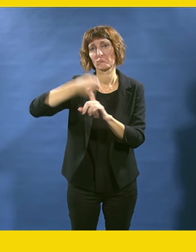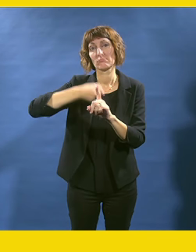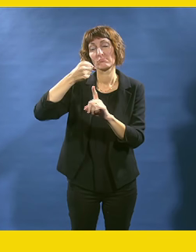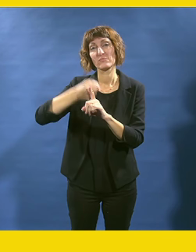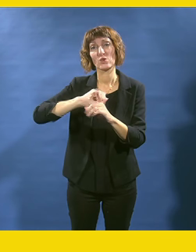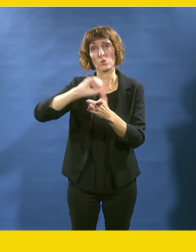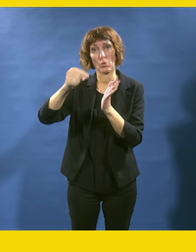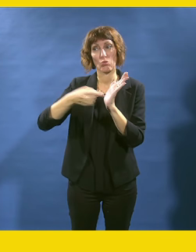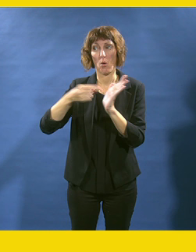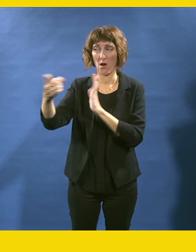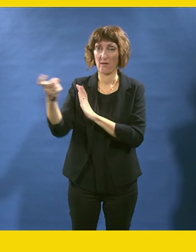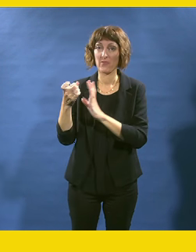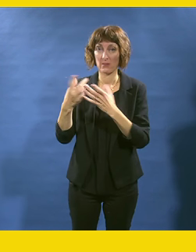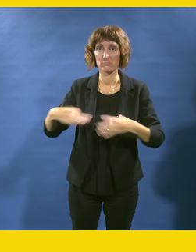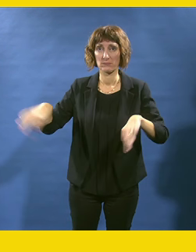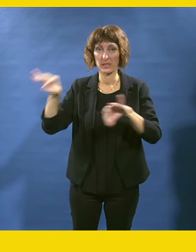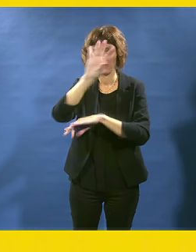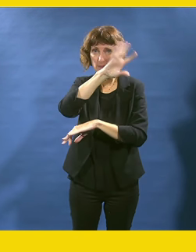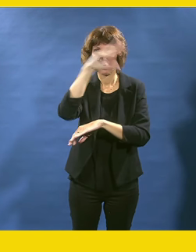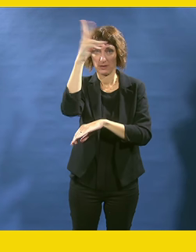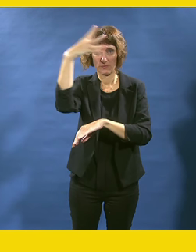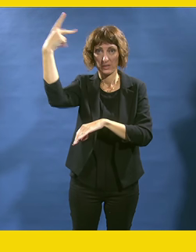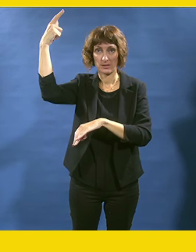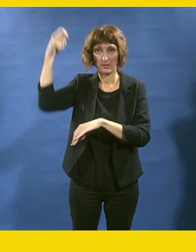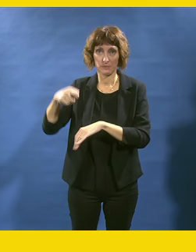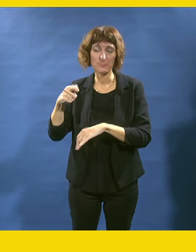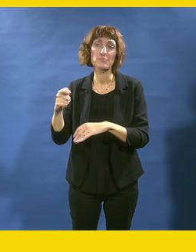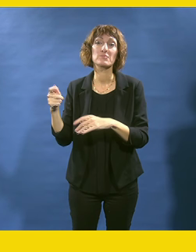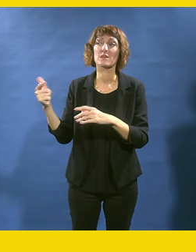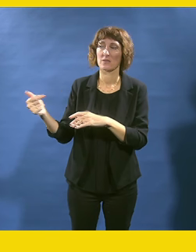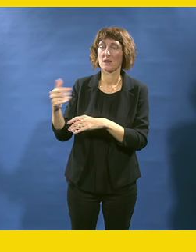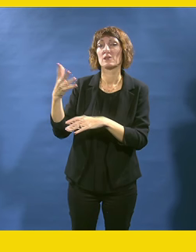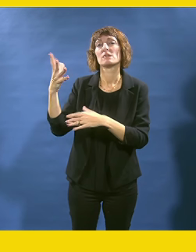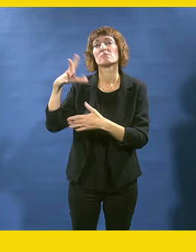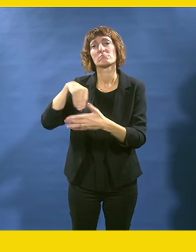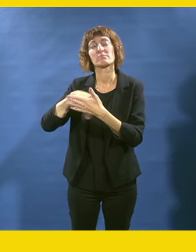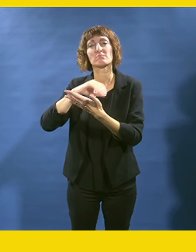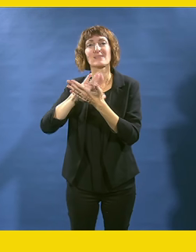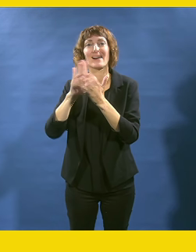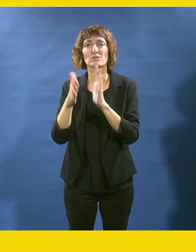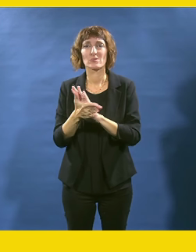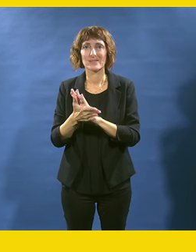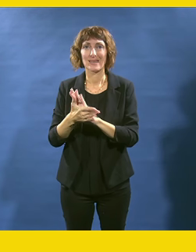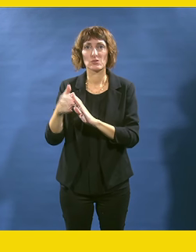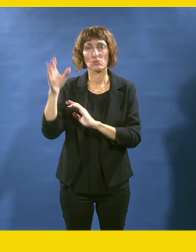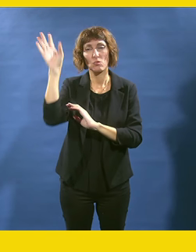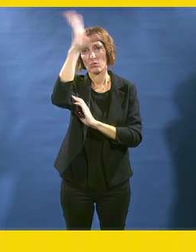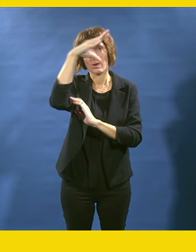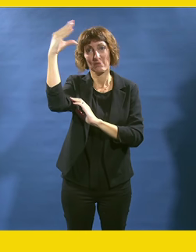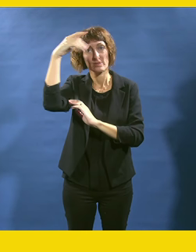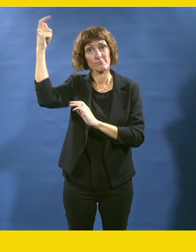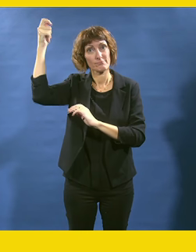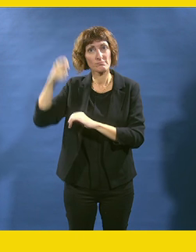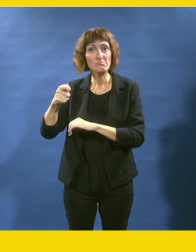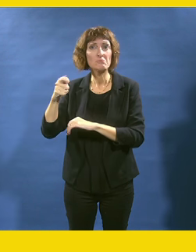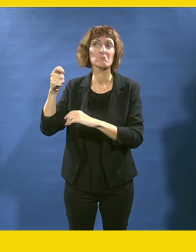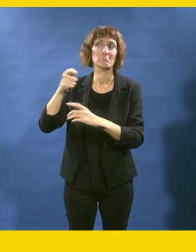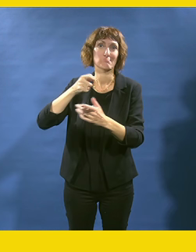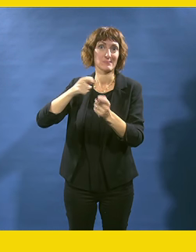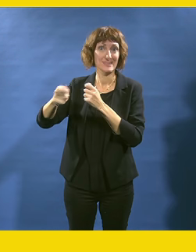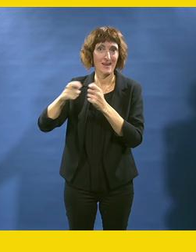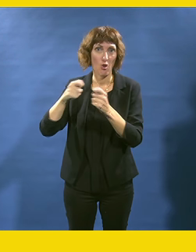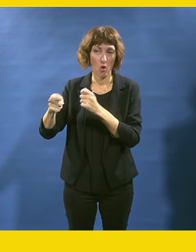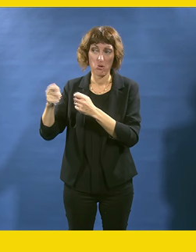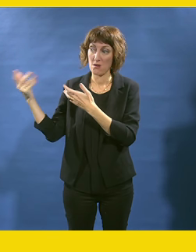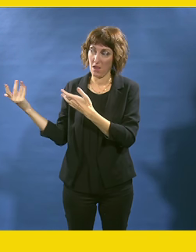afghane. Elles font partie de l'association Afghan Peace Dialogue. Elles nous font l'honneur d'être là aujourd'hui pour partager